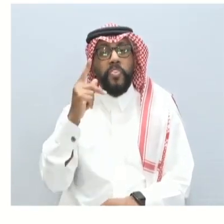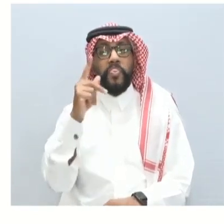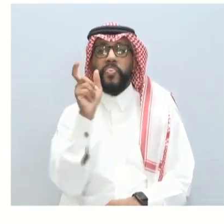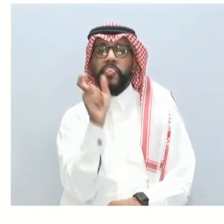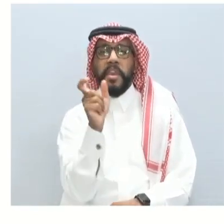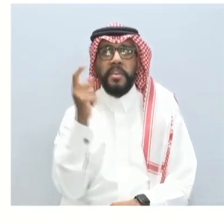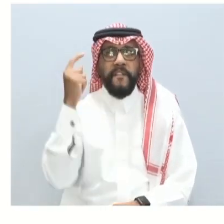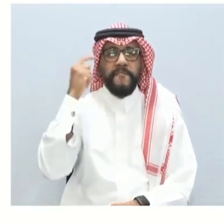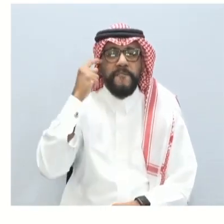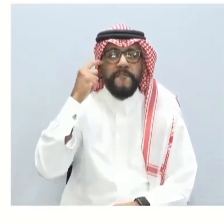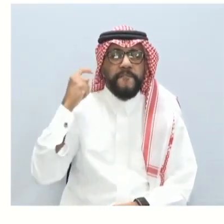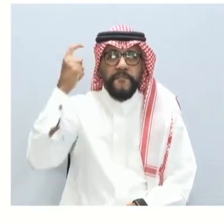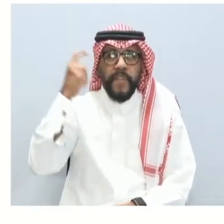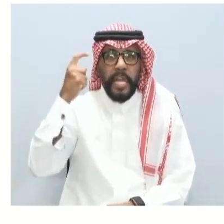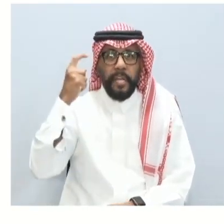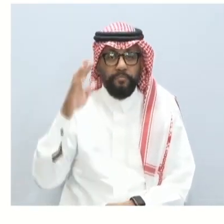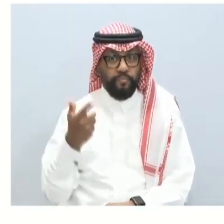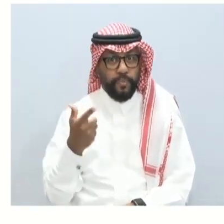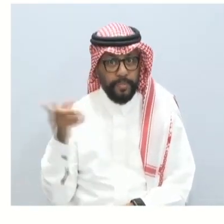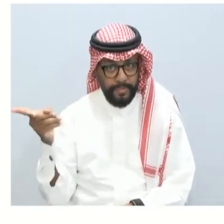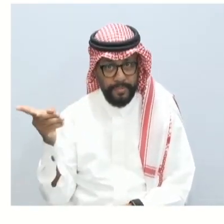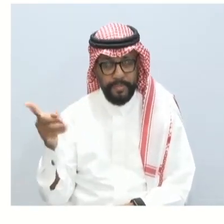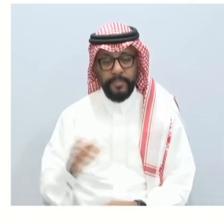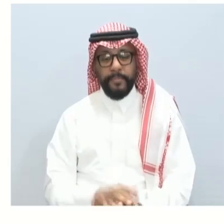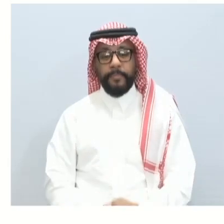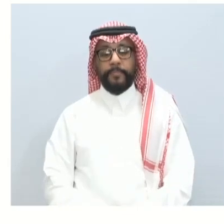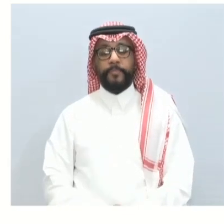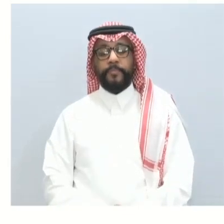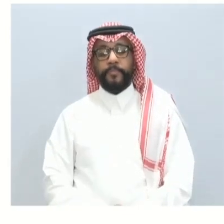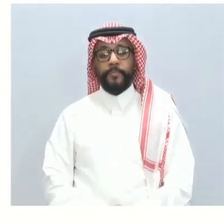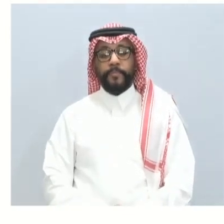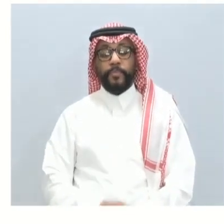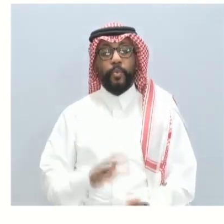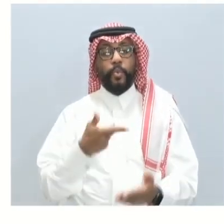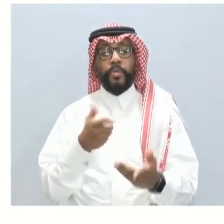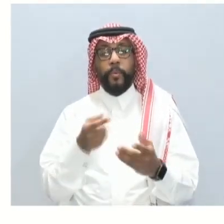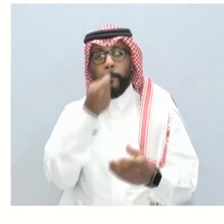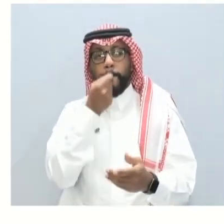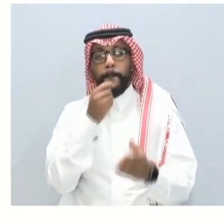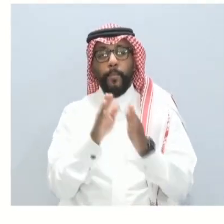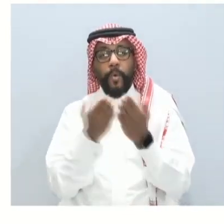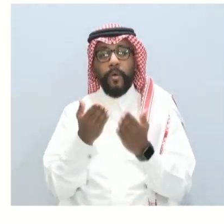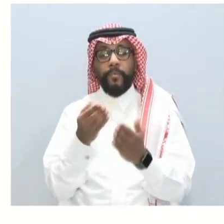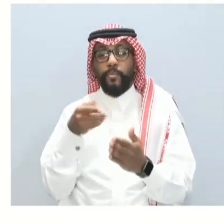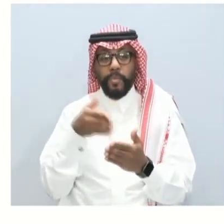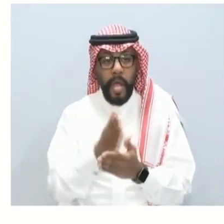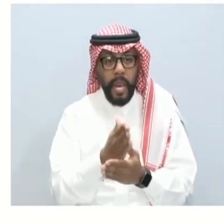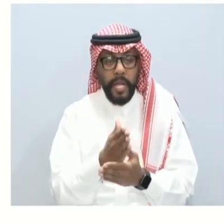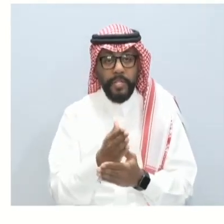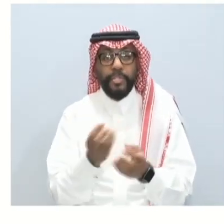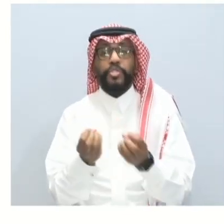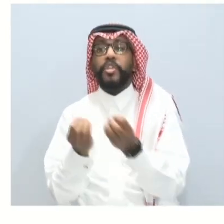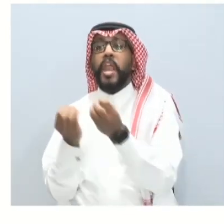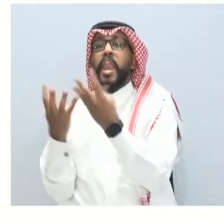تاملوا هذه الايه ودخل جنته وهو ظالم لنفسه قال ما اظن ان